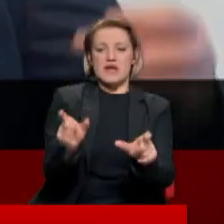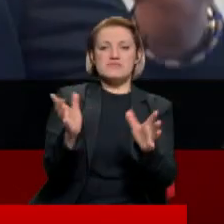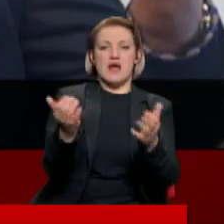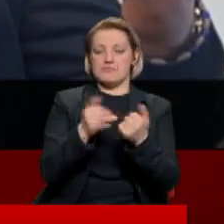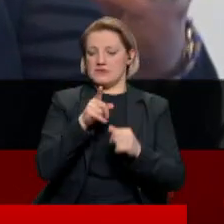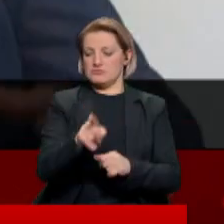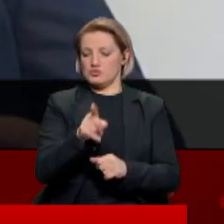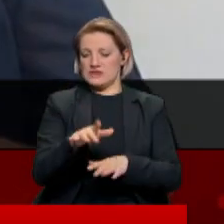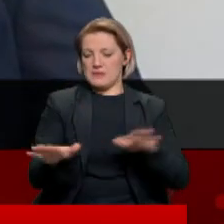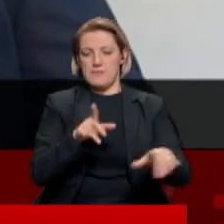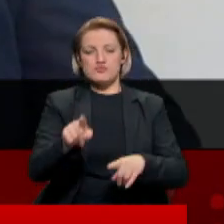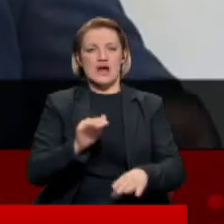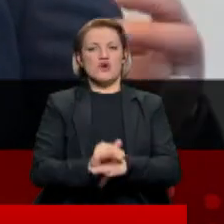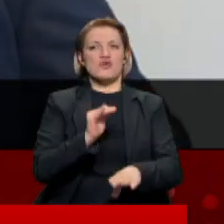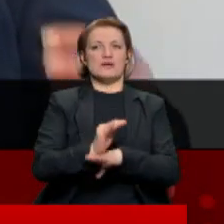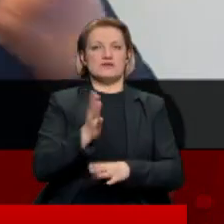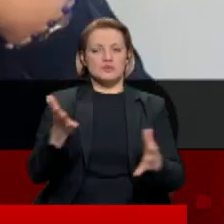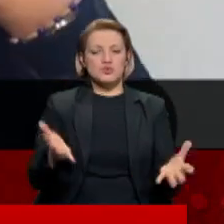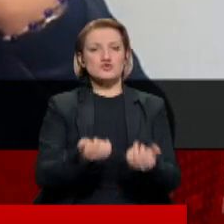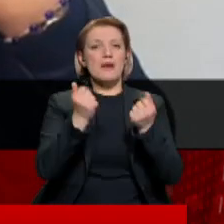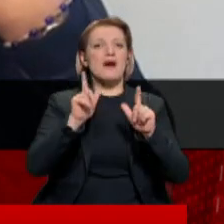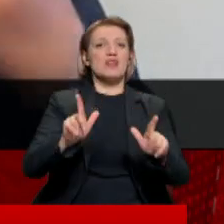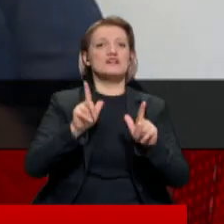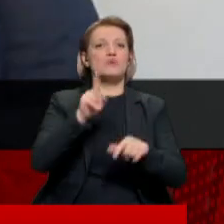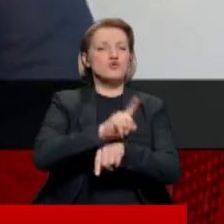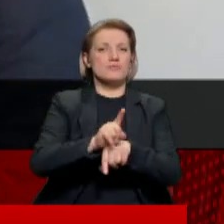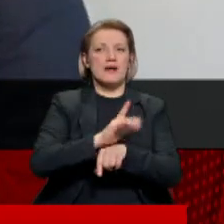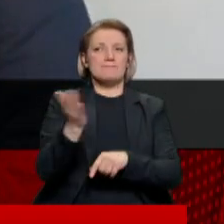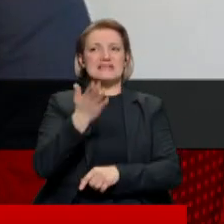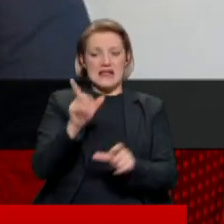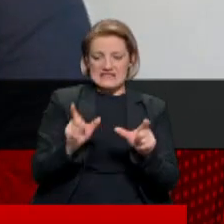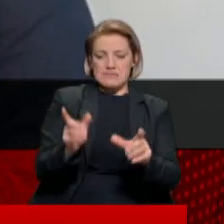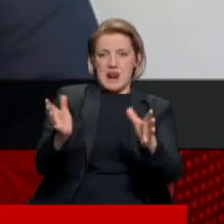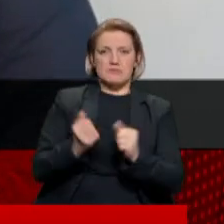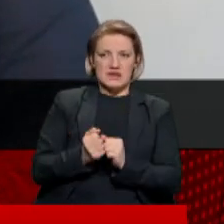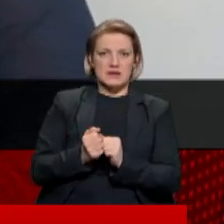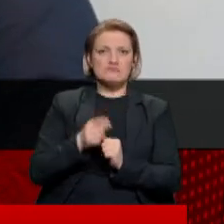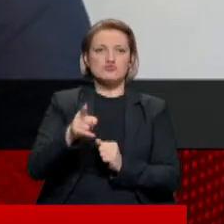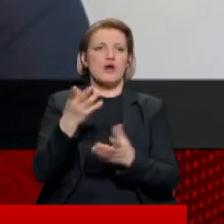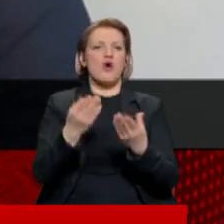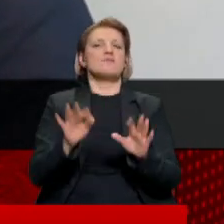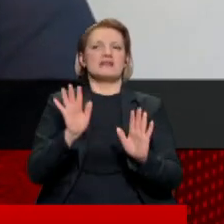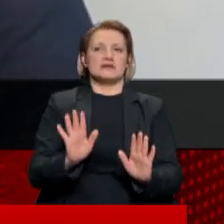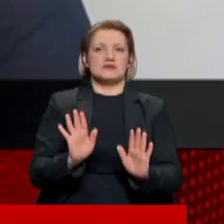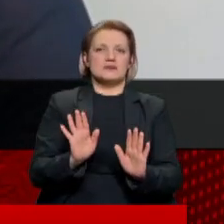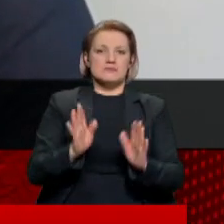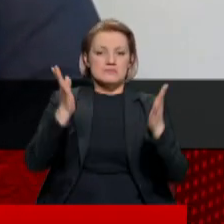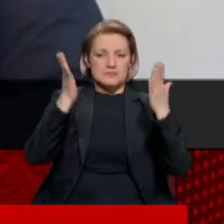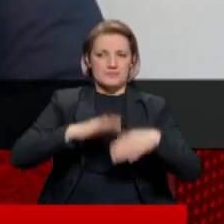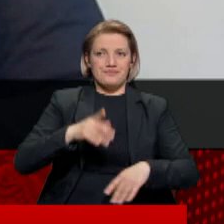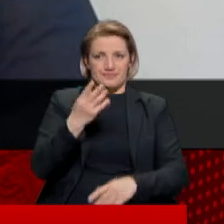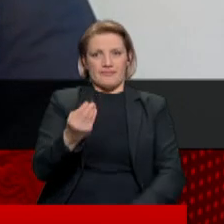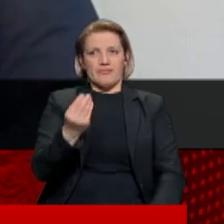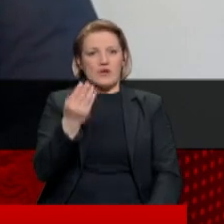bu depremde bunlar yaşandı. Kurtarman lazım o zaman. Mesela tedbir almalıydın, bunlar olmamalıydı bu yıkımla.